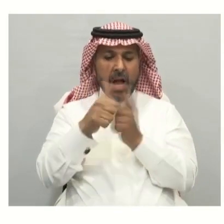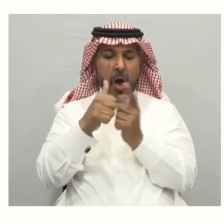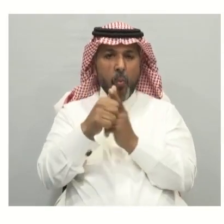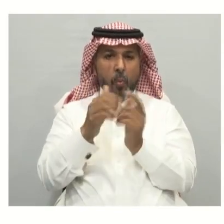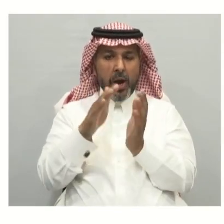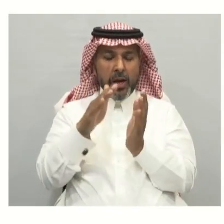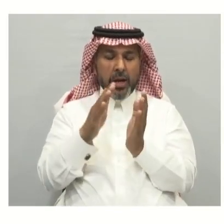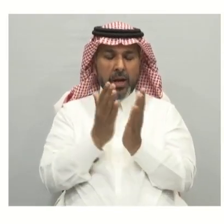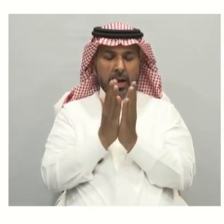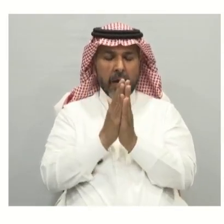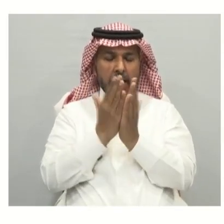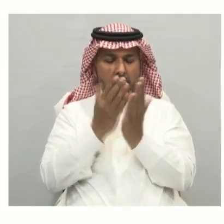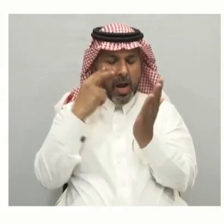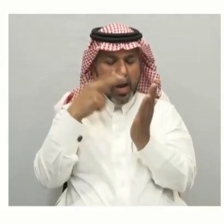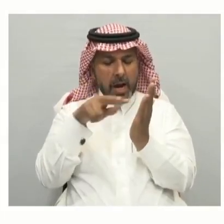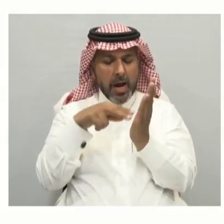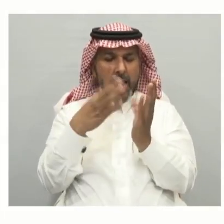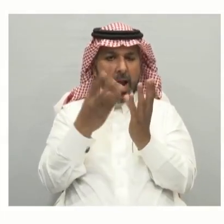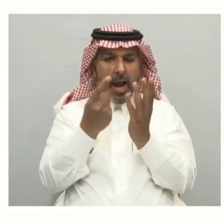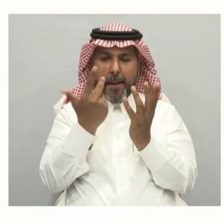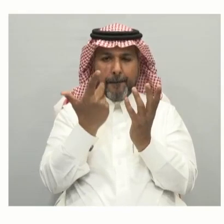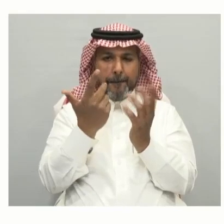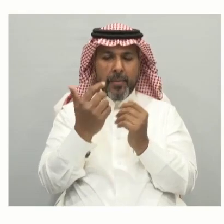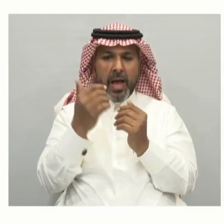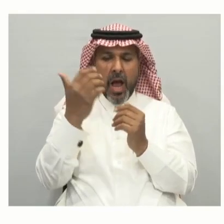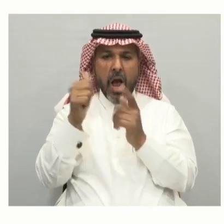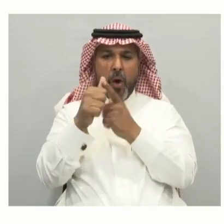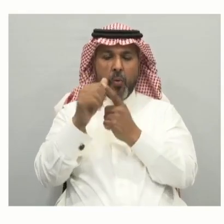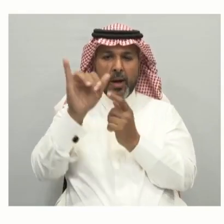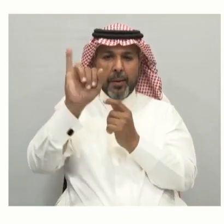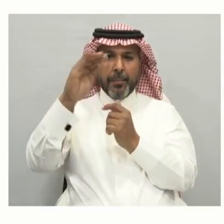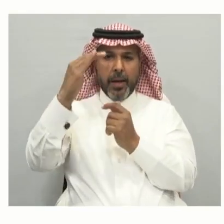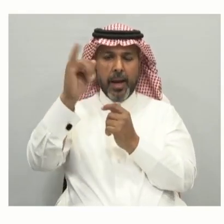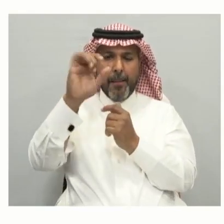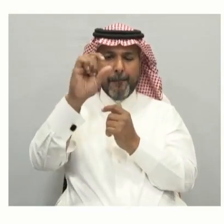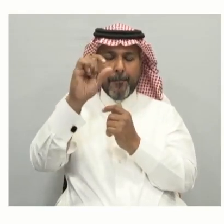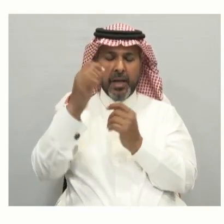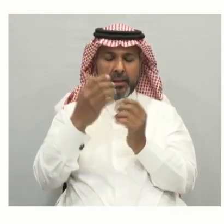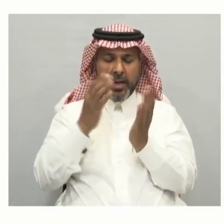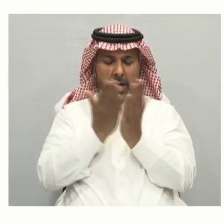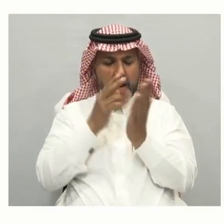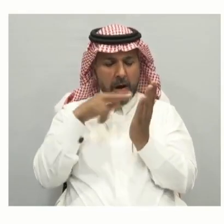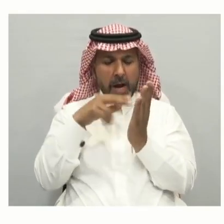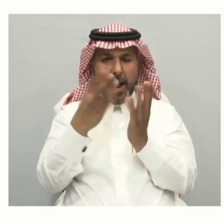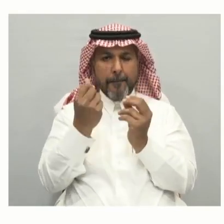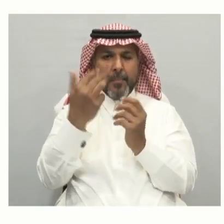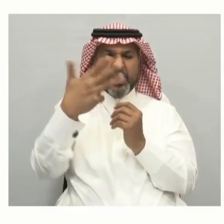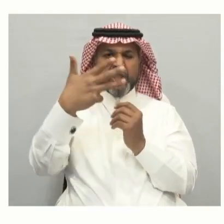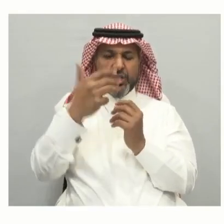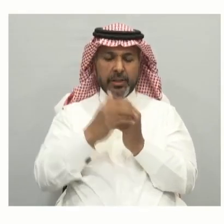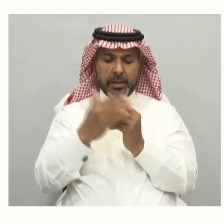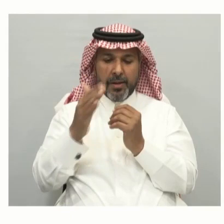كتاب لاحظ الطلاب وعدد الصفحات هنا الطلاب وهنا عدد الصفحات محمد قرات التسعين صفحه